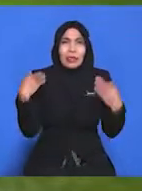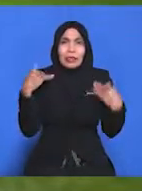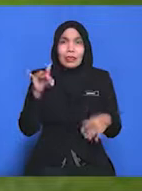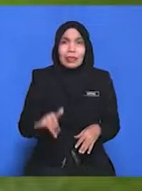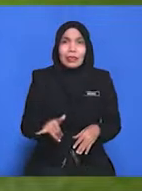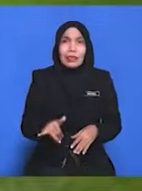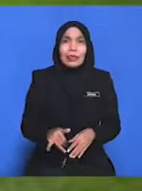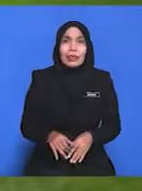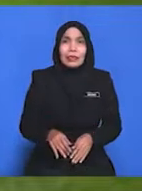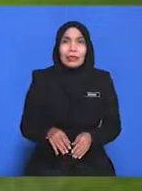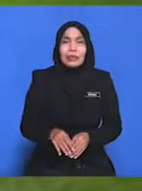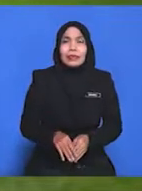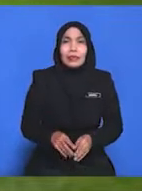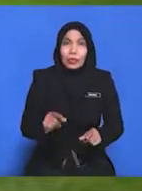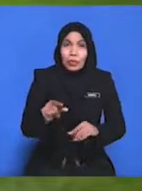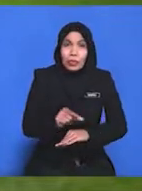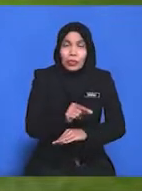sistem pertandingan ini.